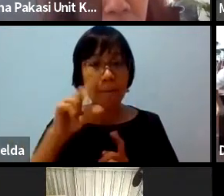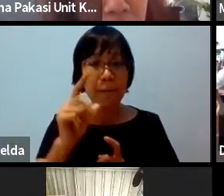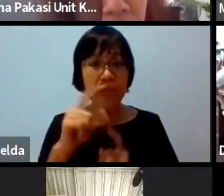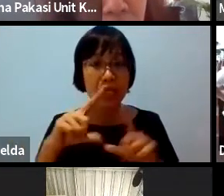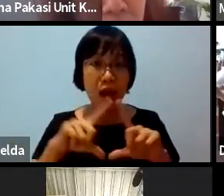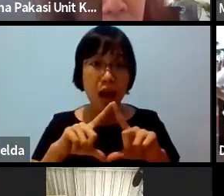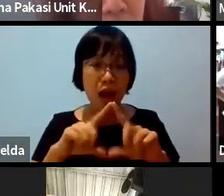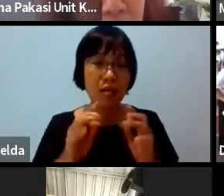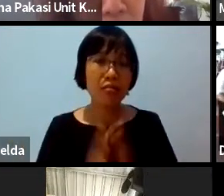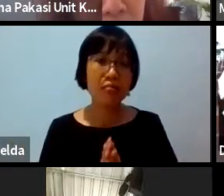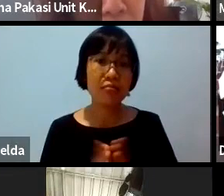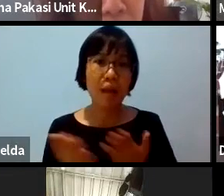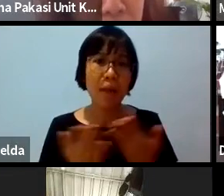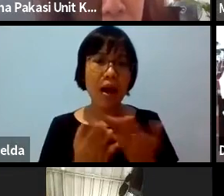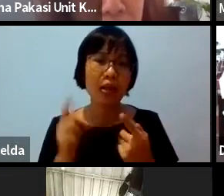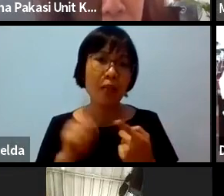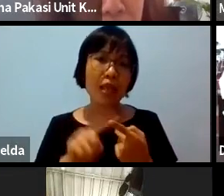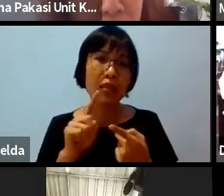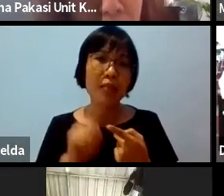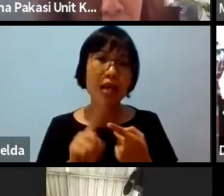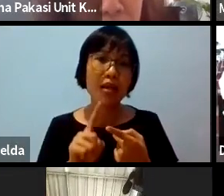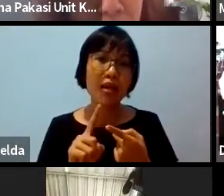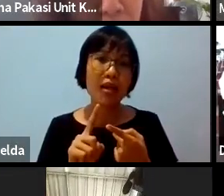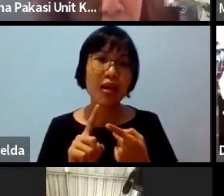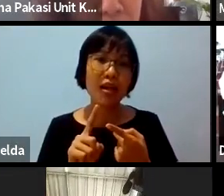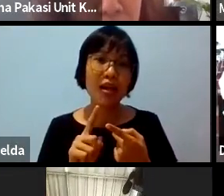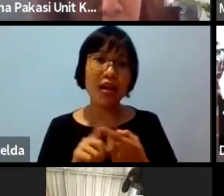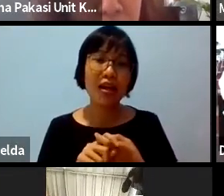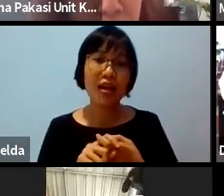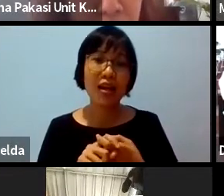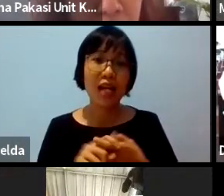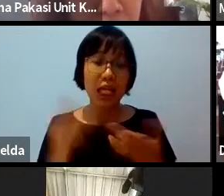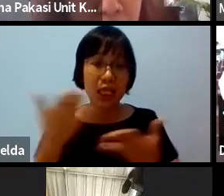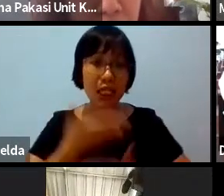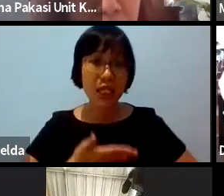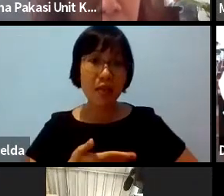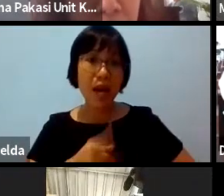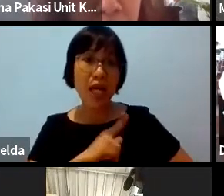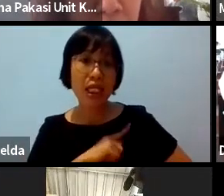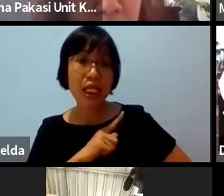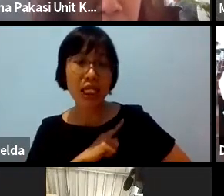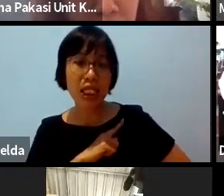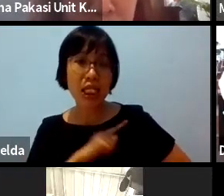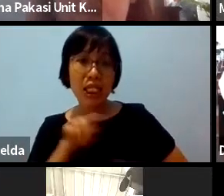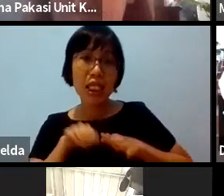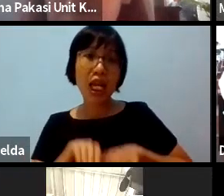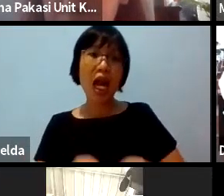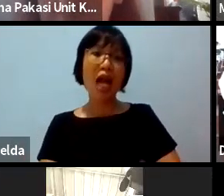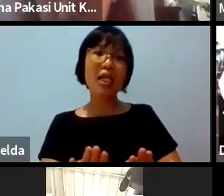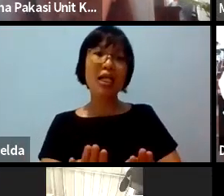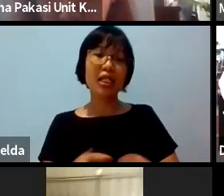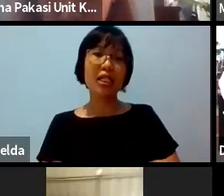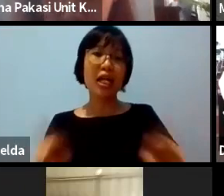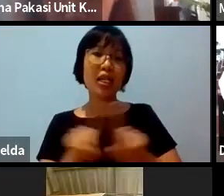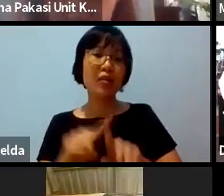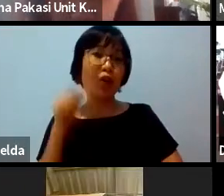teman-teman ini menganggap diri terlahir sebagai feminis? Karena buat saya banyak perempuan yang semangatnya